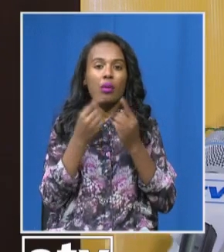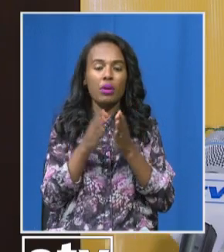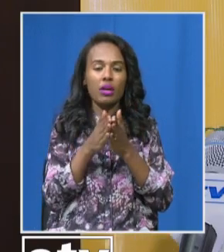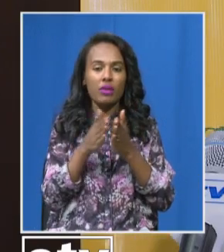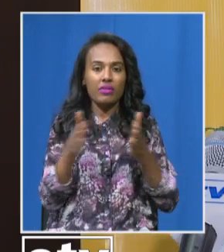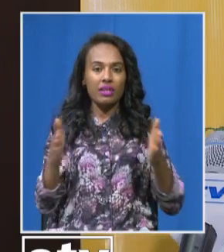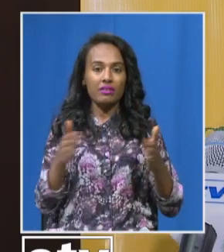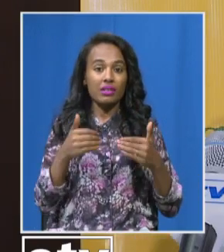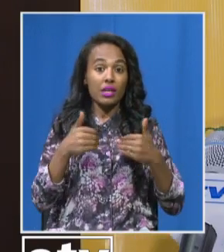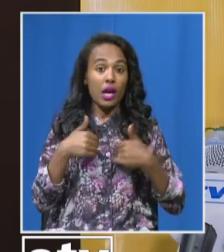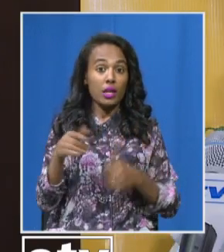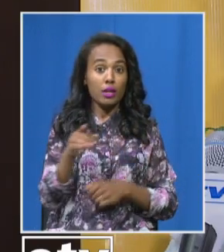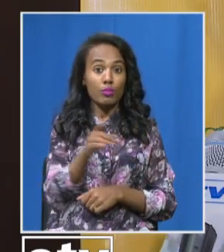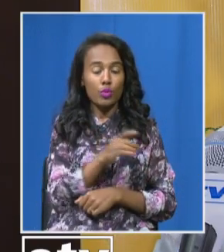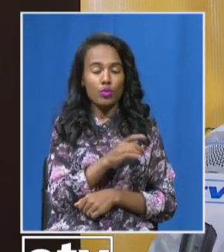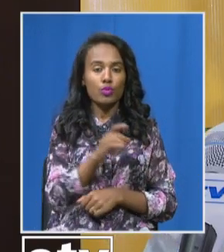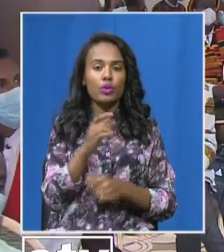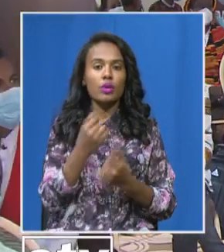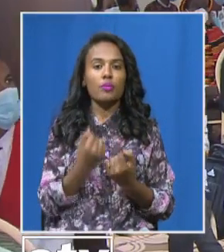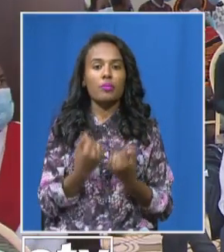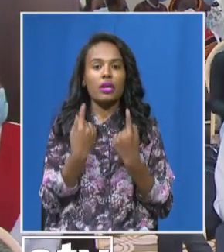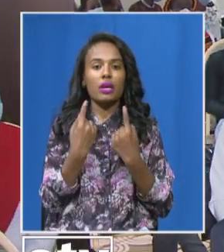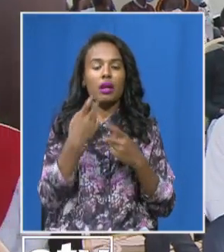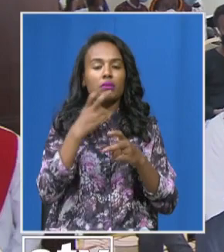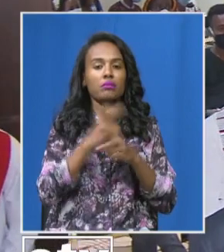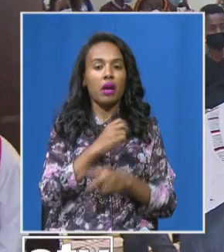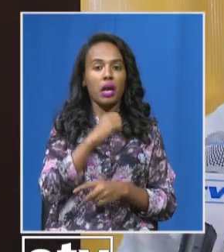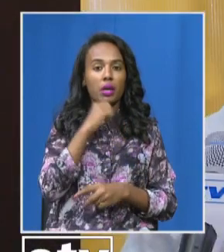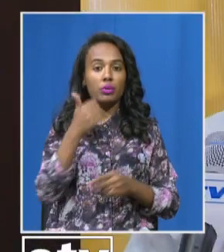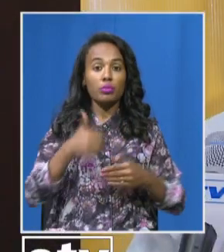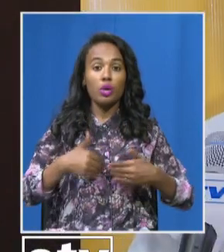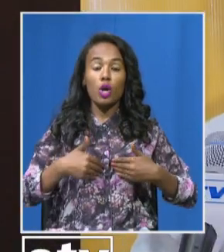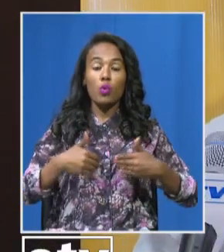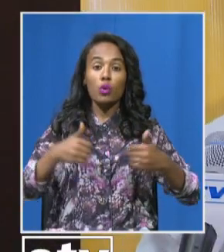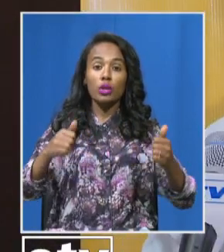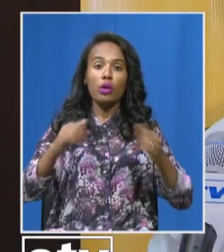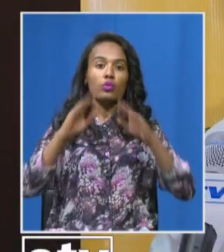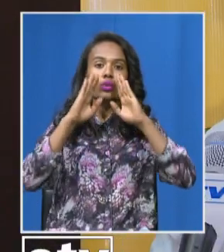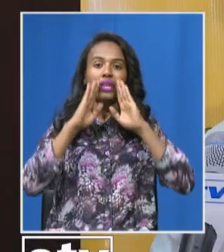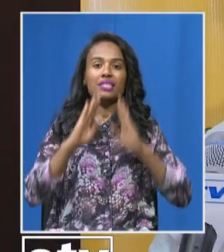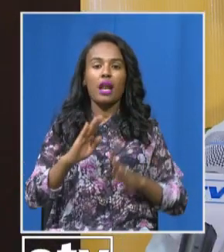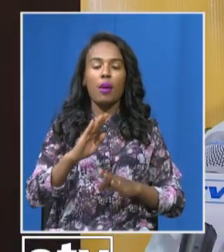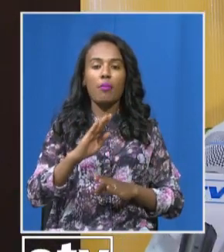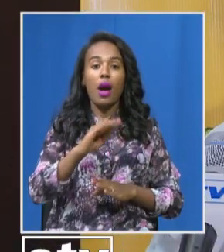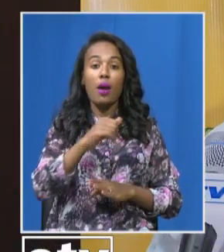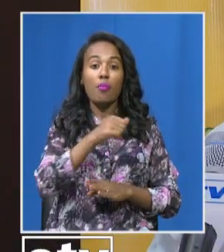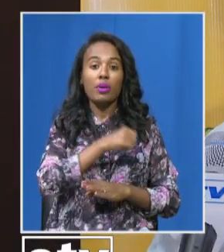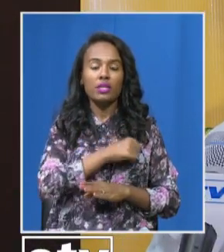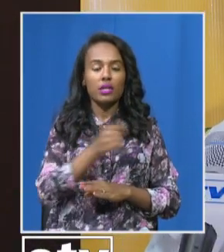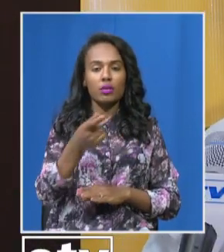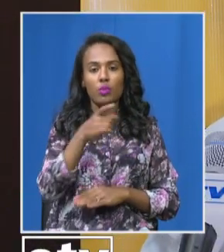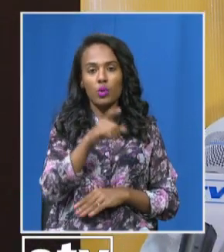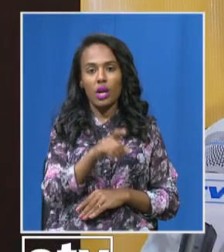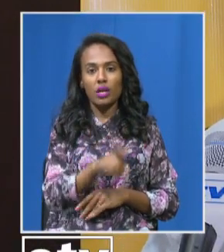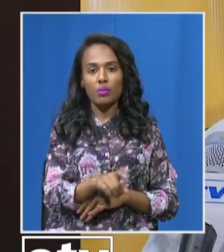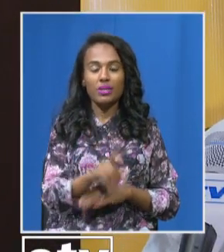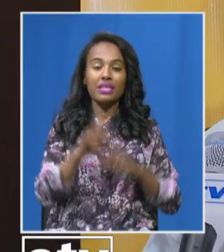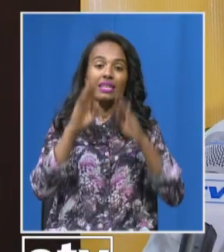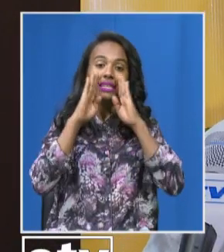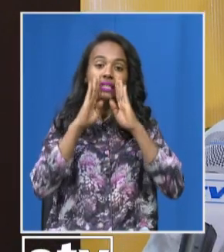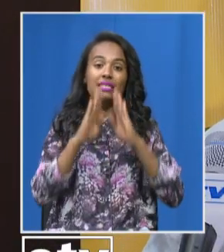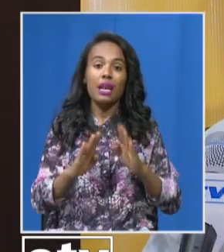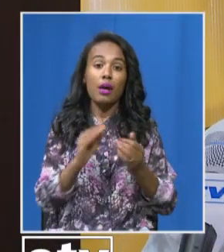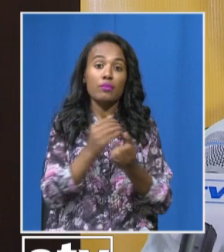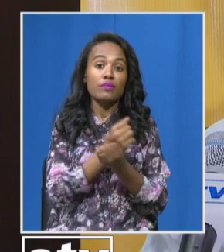ክፍተት ያለ መሆኑን መረዳት አያዳግተን ወጣቱ የሰላም አምባሳደር መሆን ይኖርበታል።